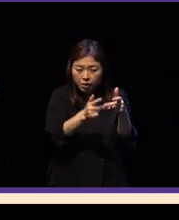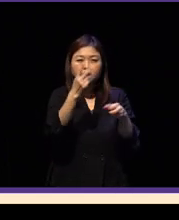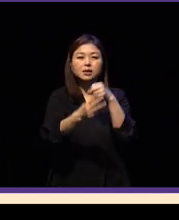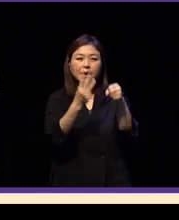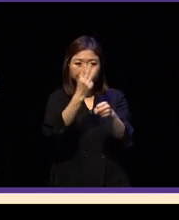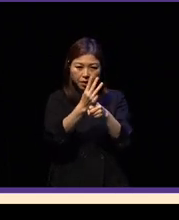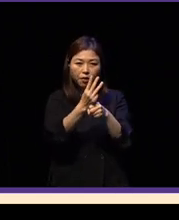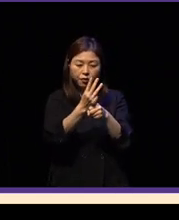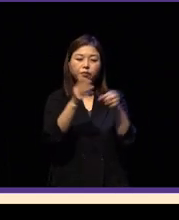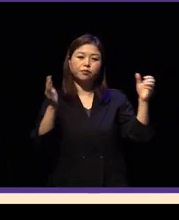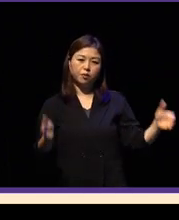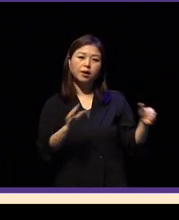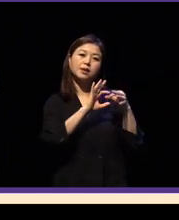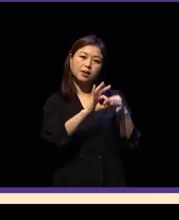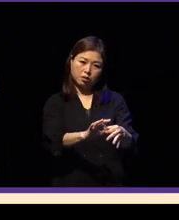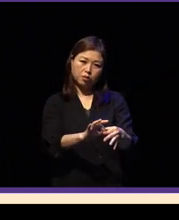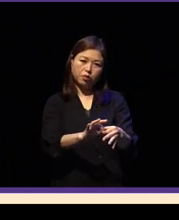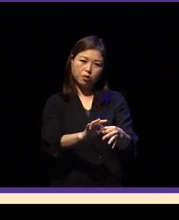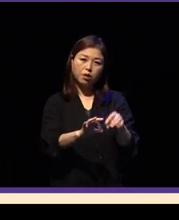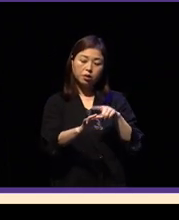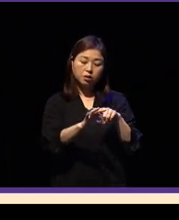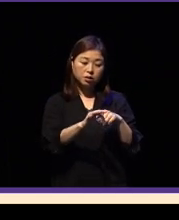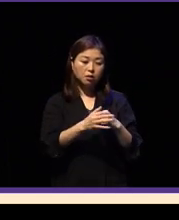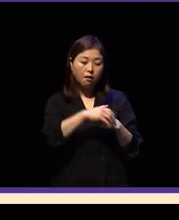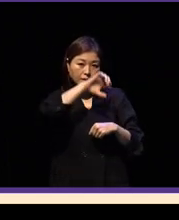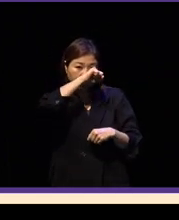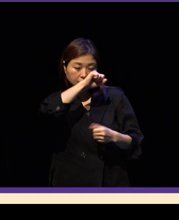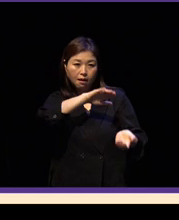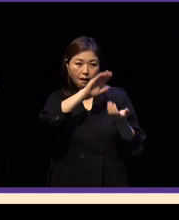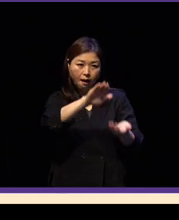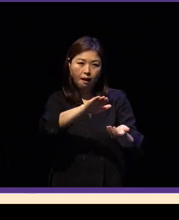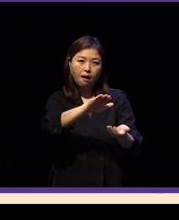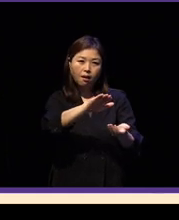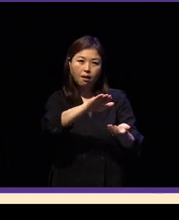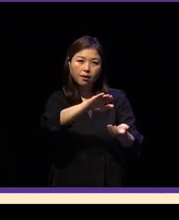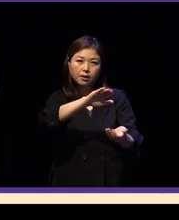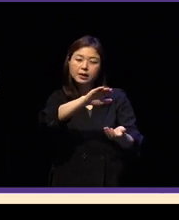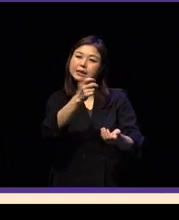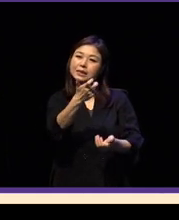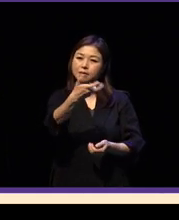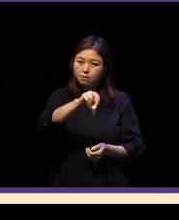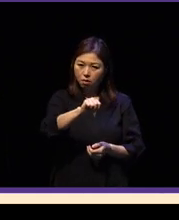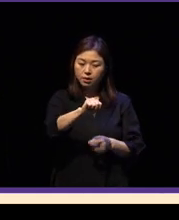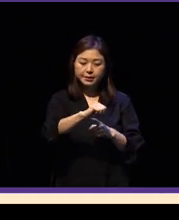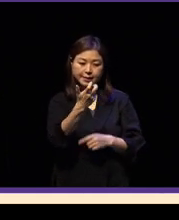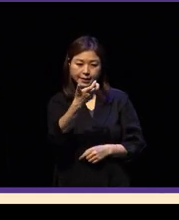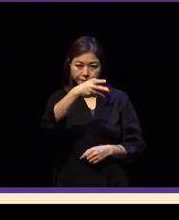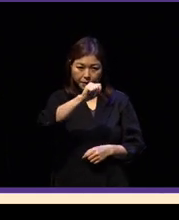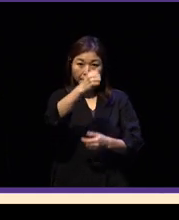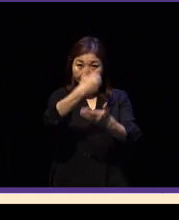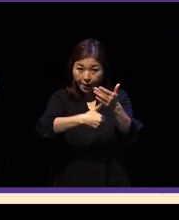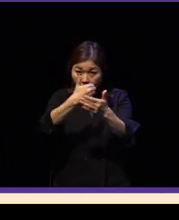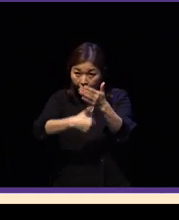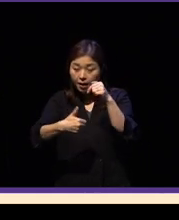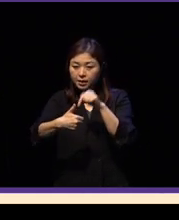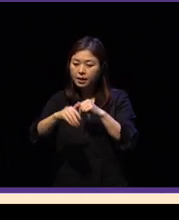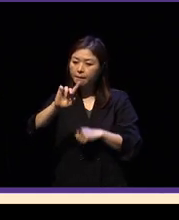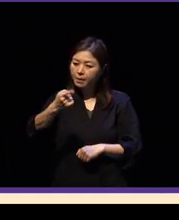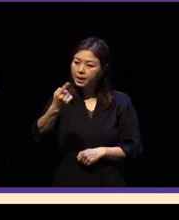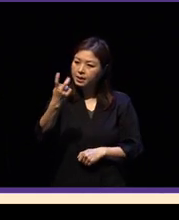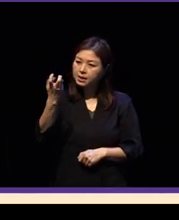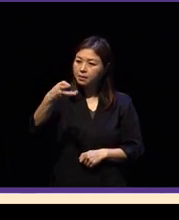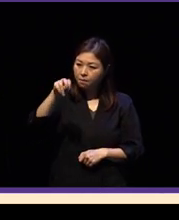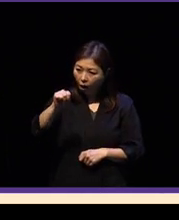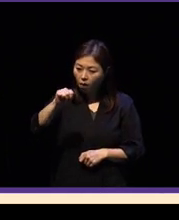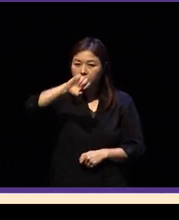선정을 했습니다. 이 사업에 배정된 예산이 약 70억 원 정도 되는데요. 이 예산을 뺀 나머지 120억